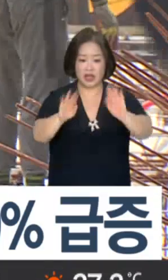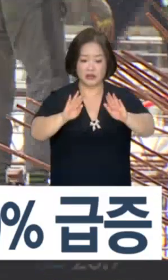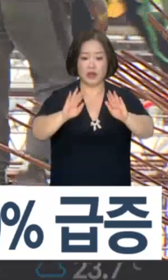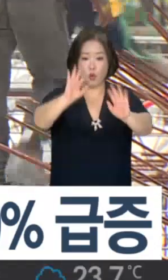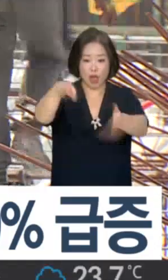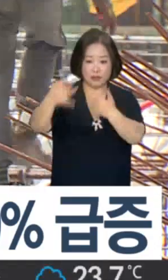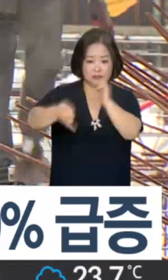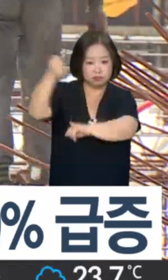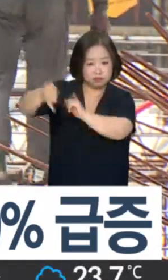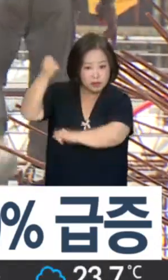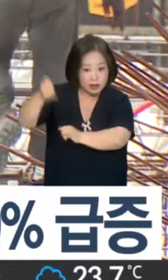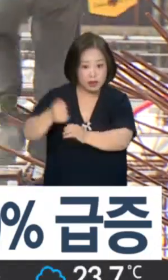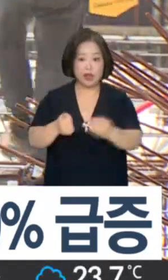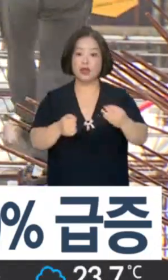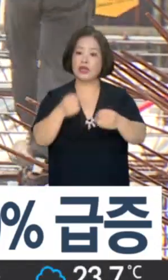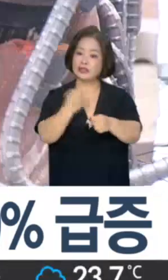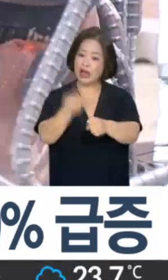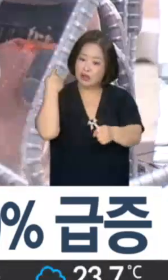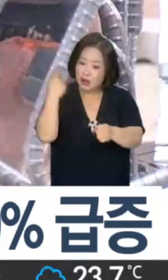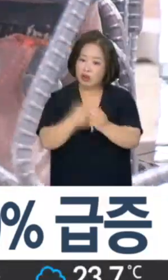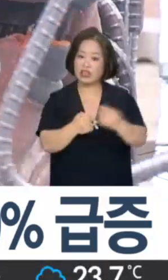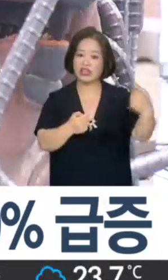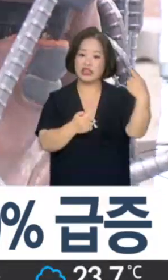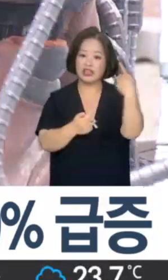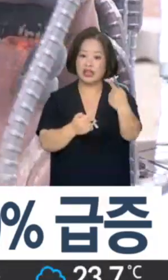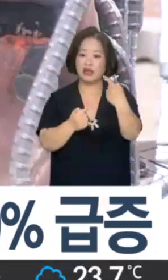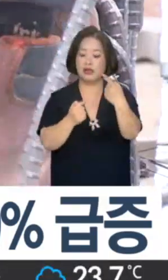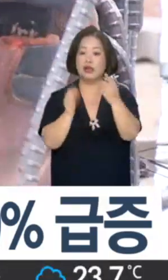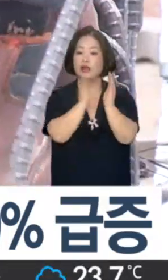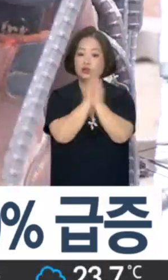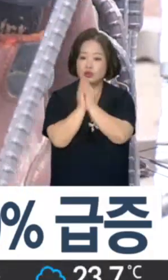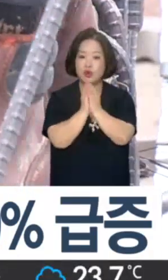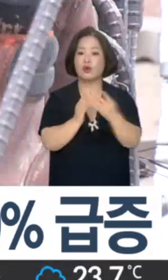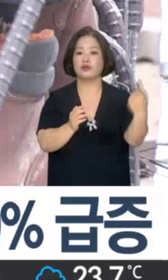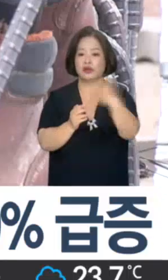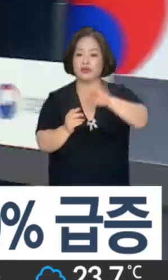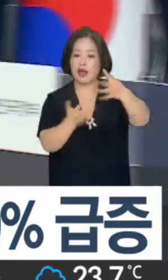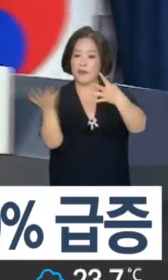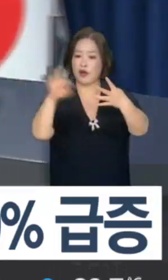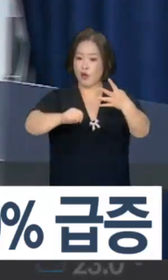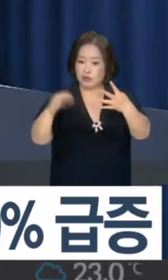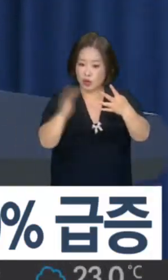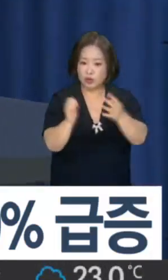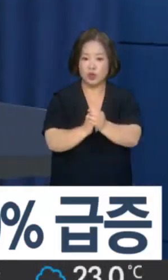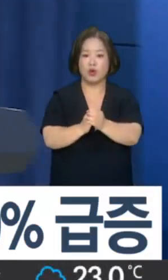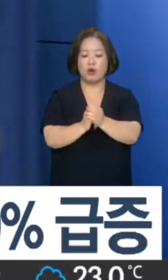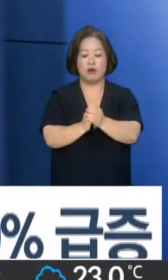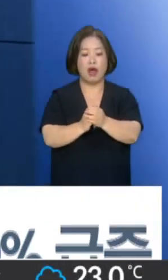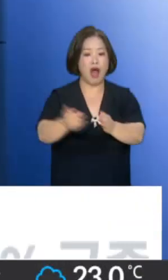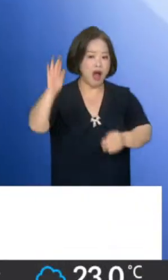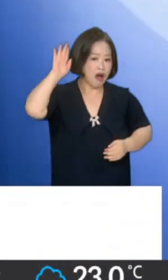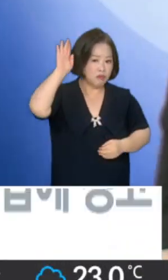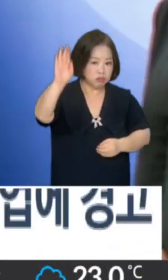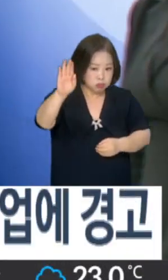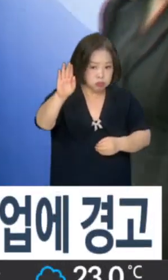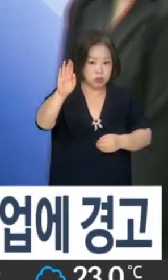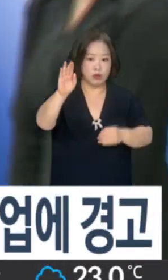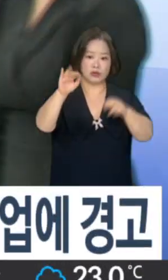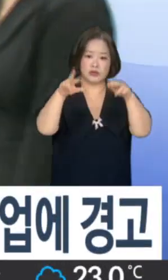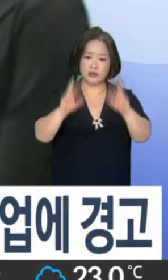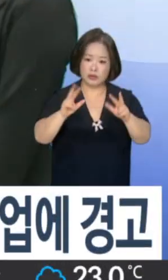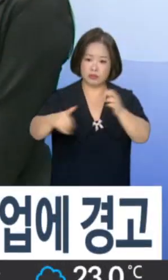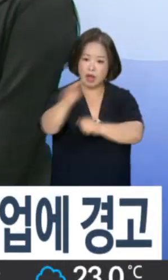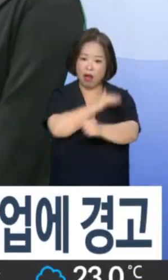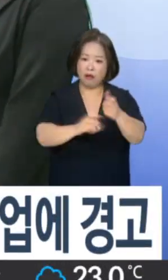1조 1,400억 원. 지난해보다 30% 가까이 늘었습니다. 정부의 계속된 경고에도